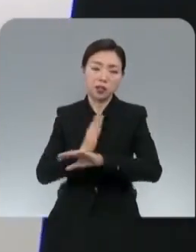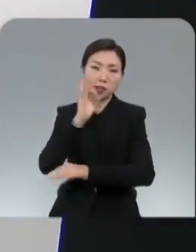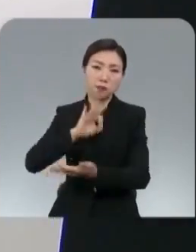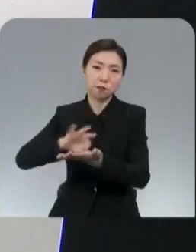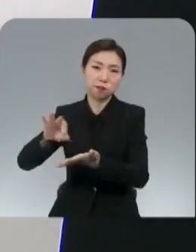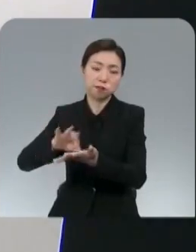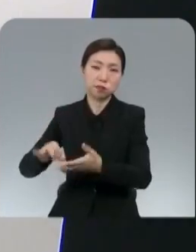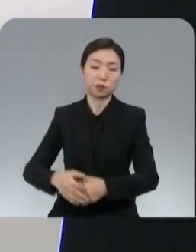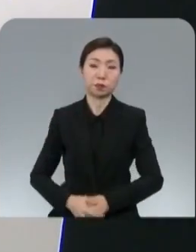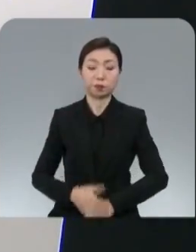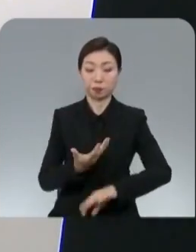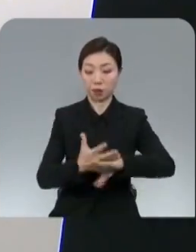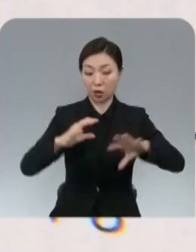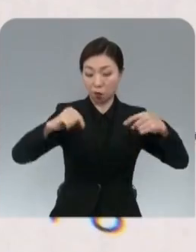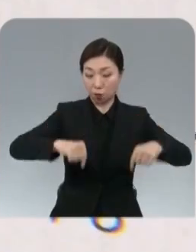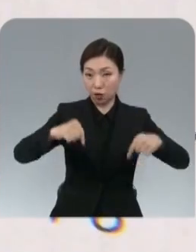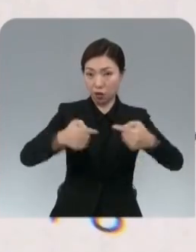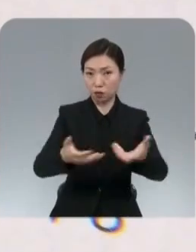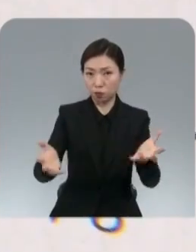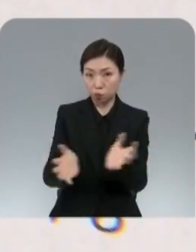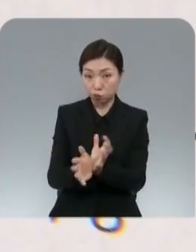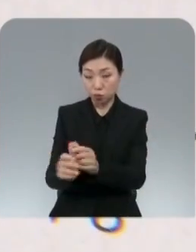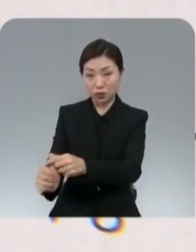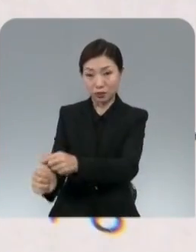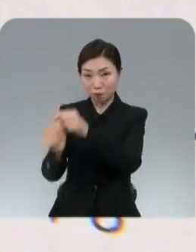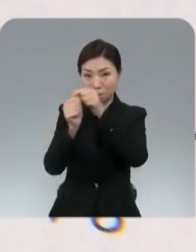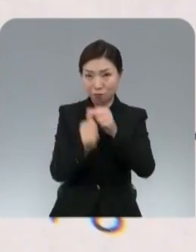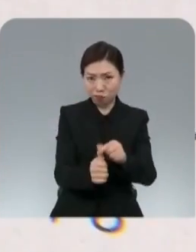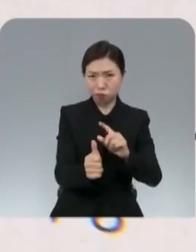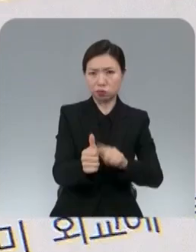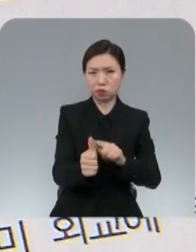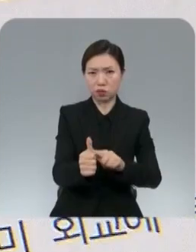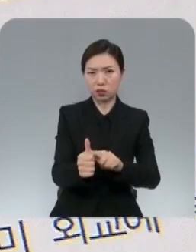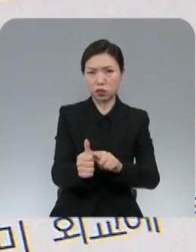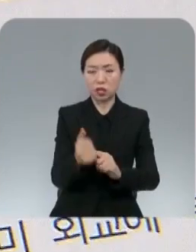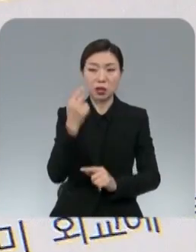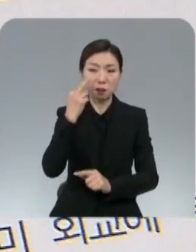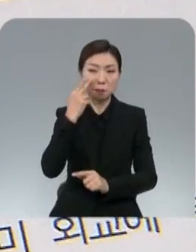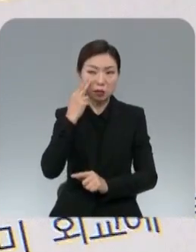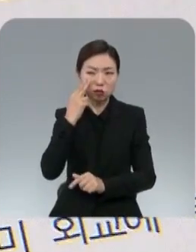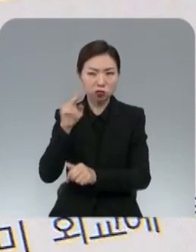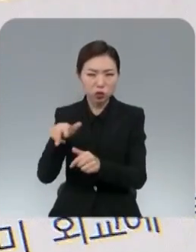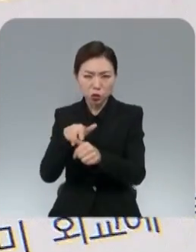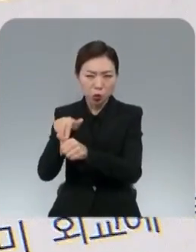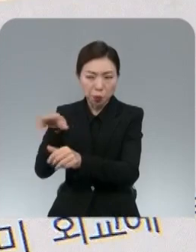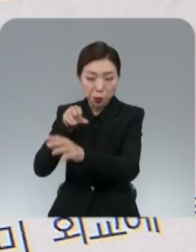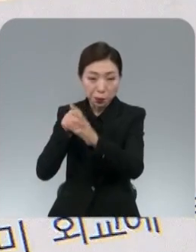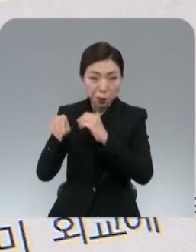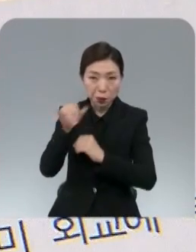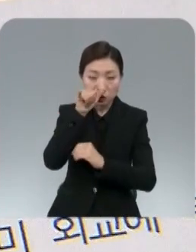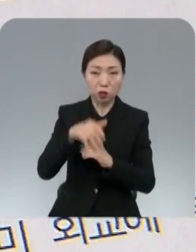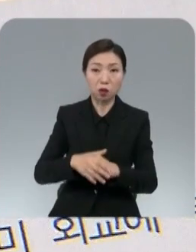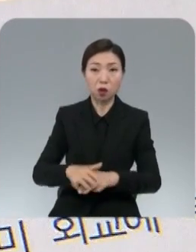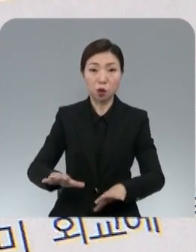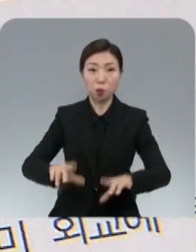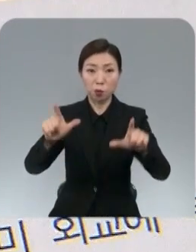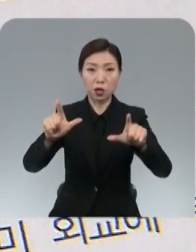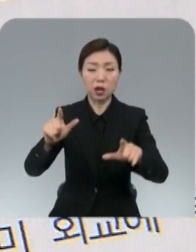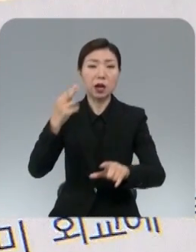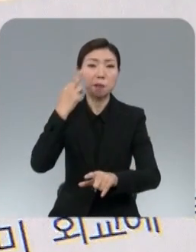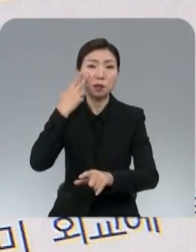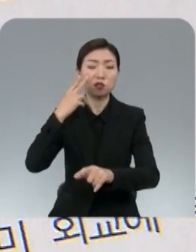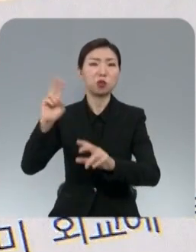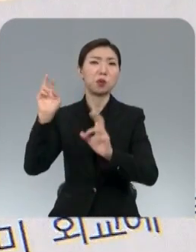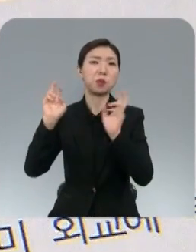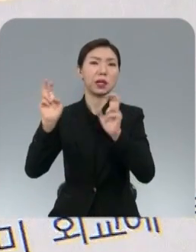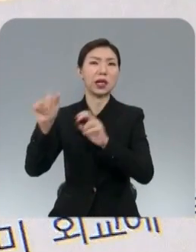외교부가 고용한 대미 자문회사, 이른바 로비업체 명단입니다. 올해 5개의 미국 회사와 계약을 맺고 23억 원이